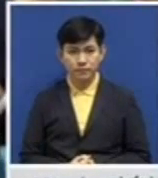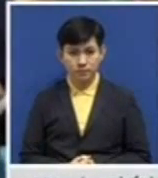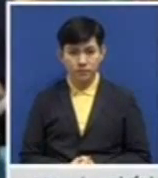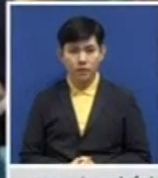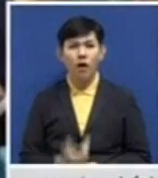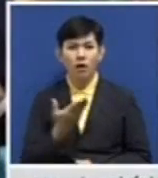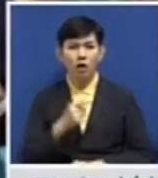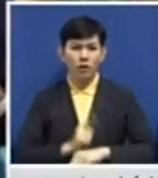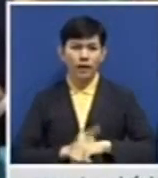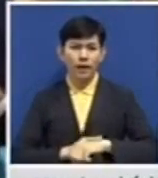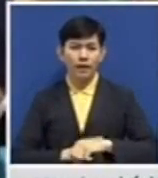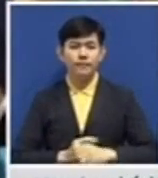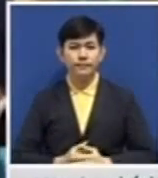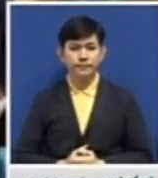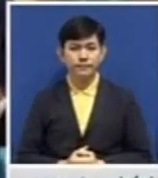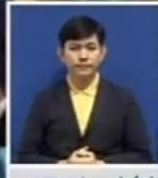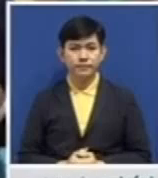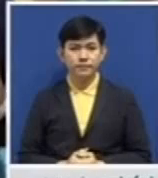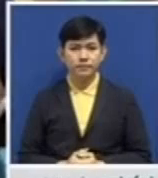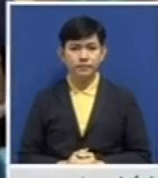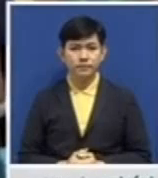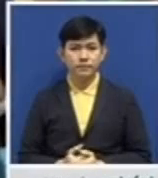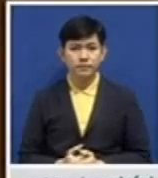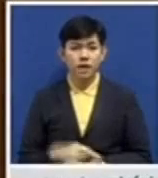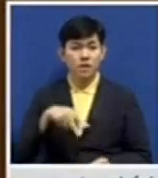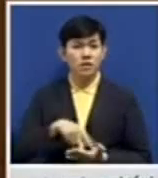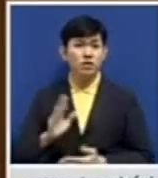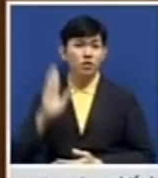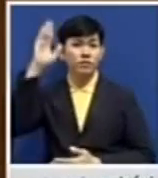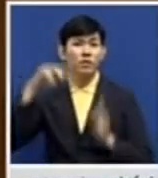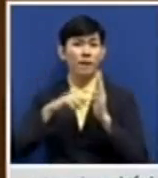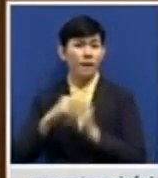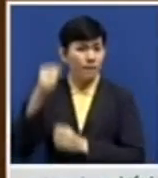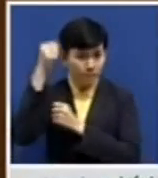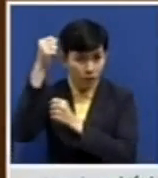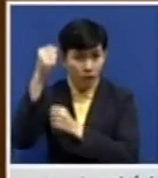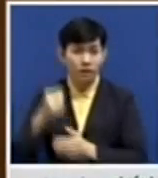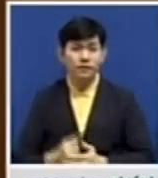ดกรอบเวลาครับ ท่านวิรัติถ้ายกยืนยกมือนี่ประท้วงนะ